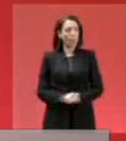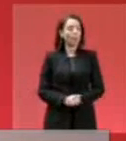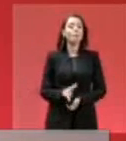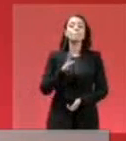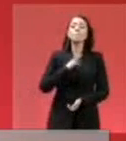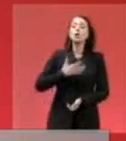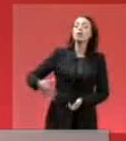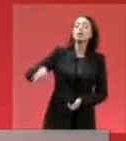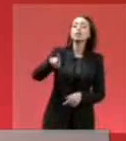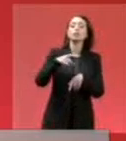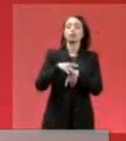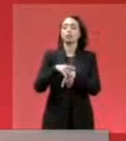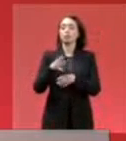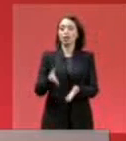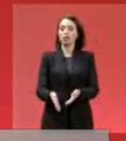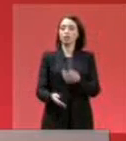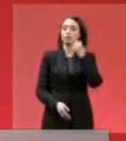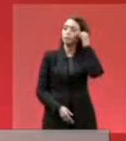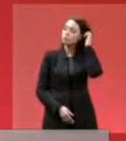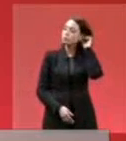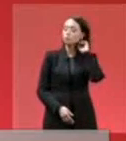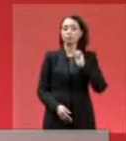Πολίτες της Πάτρας,